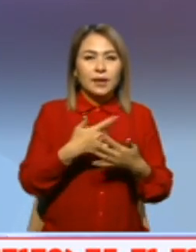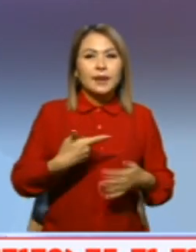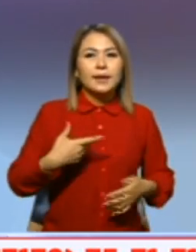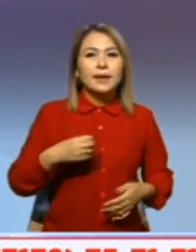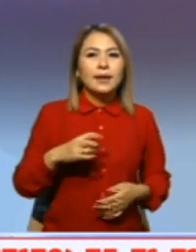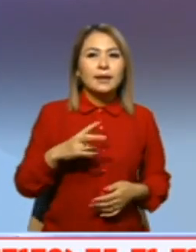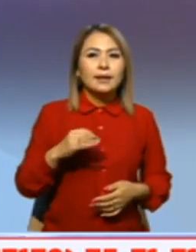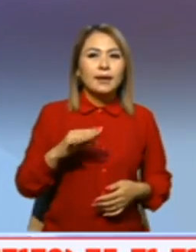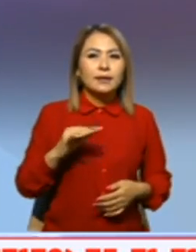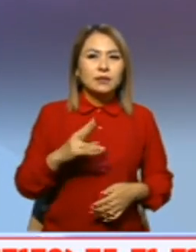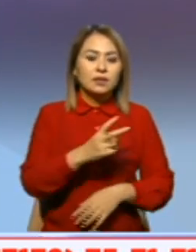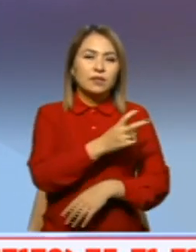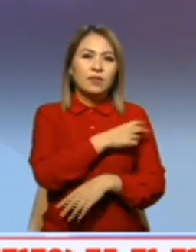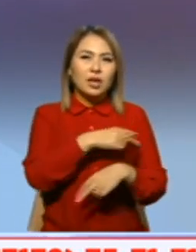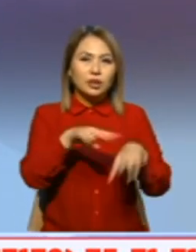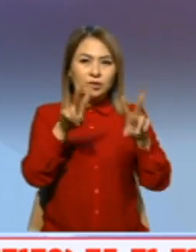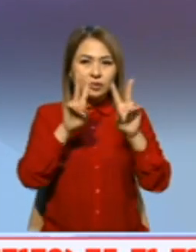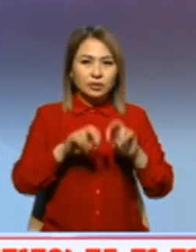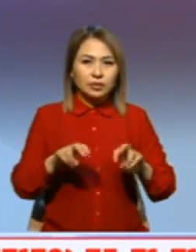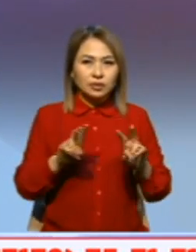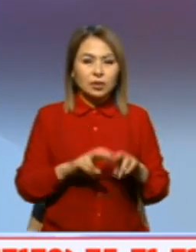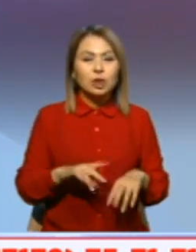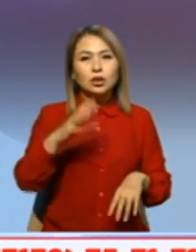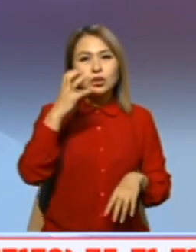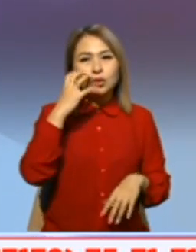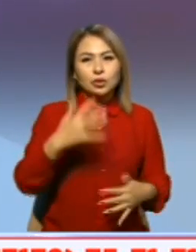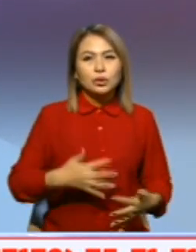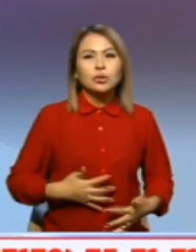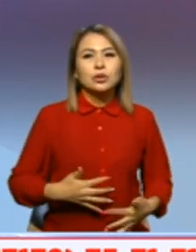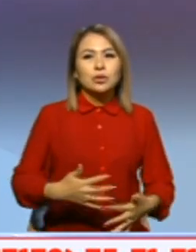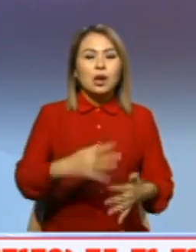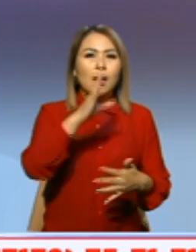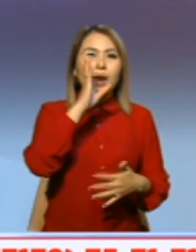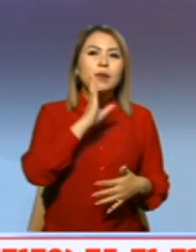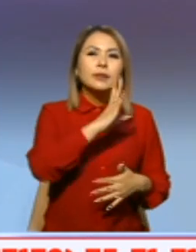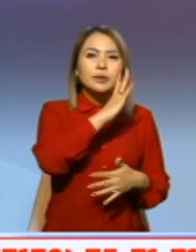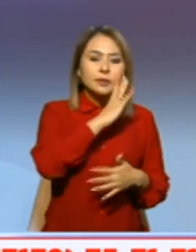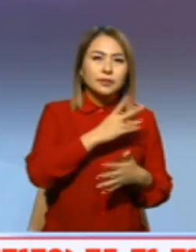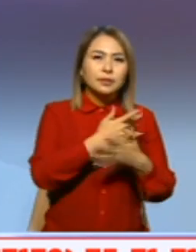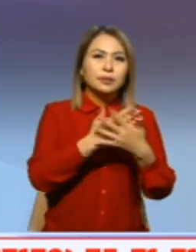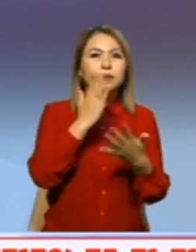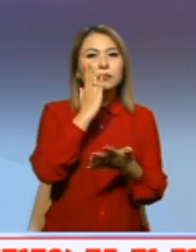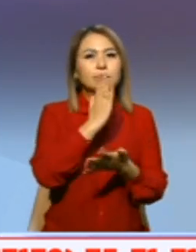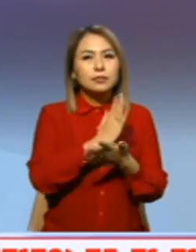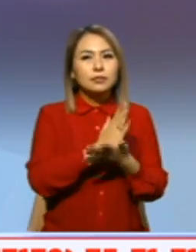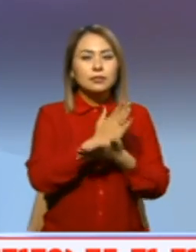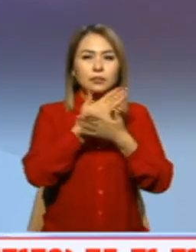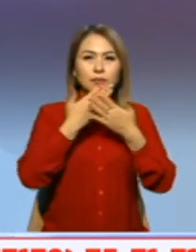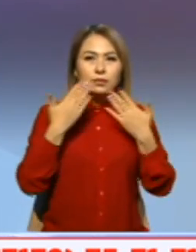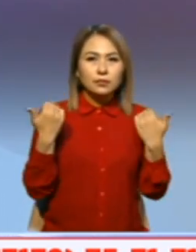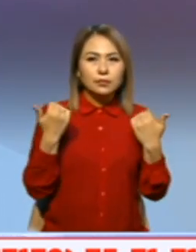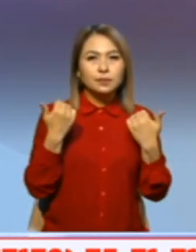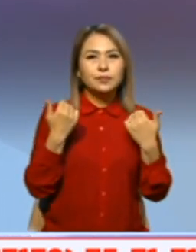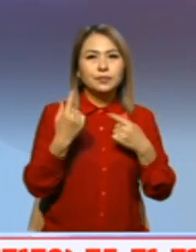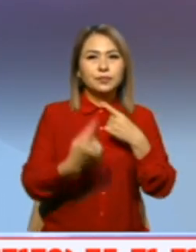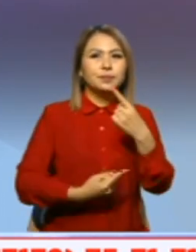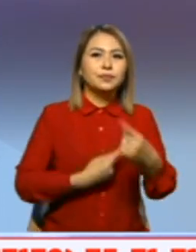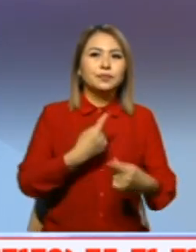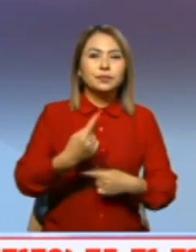дәрігер қара отырып, жүкті әйелде хромосомалық патологиялар бар ма, жоқ па, тұқымға